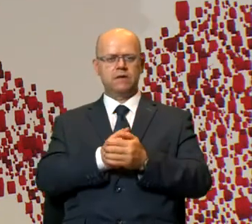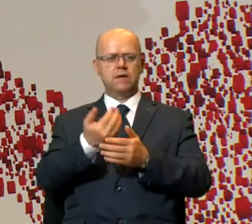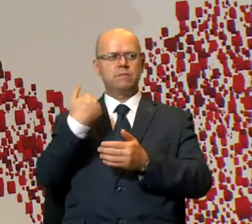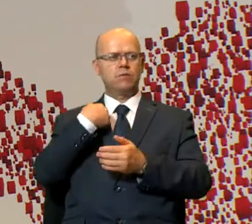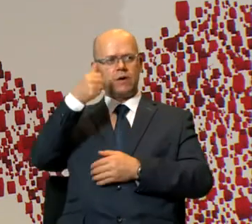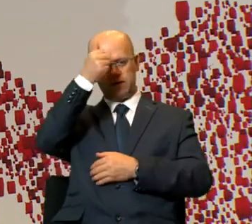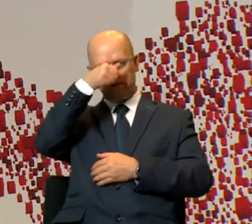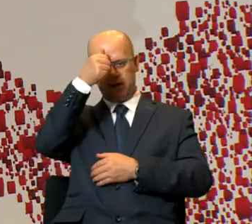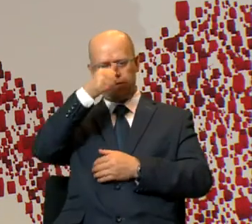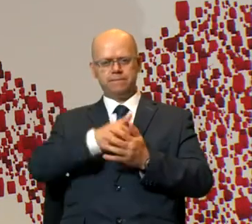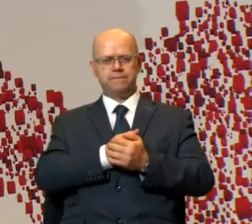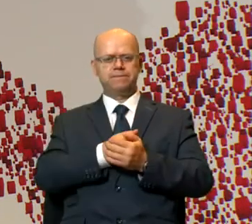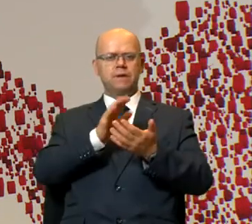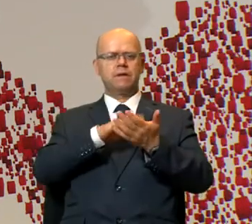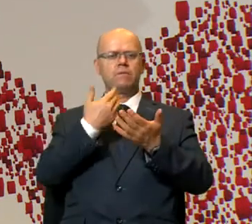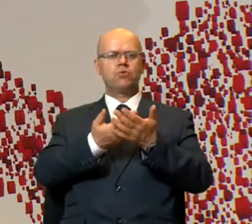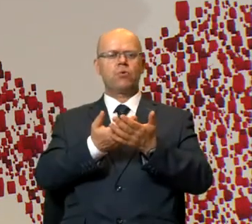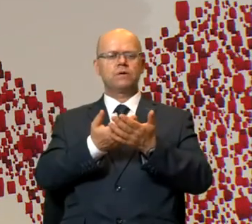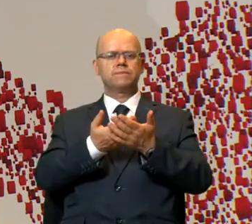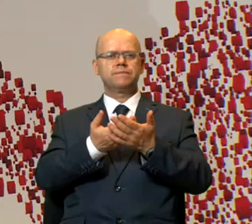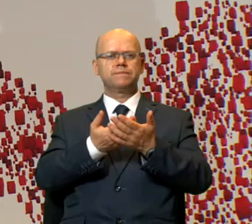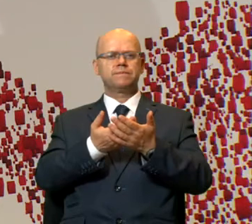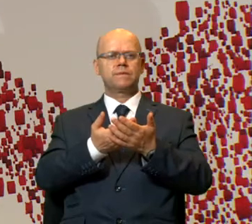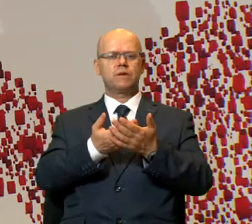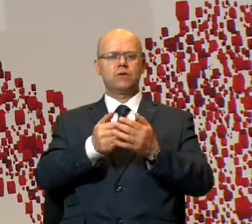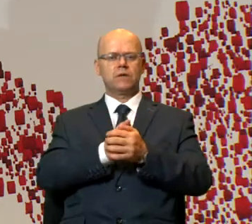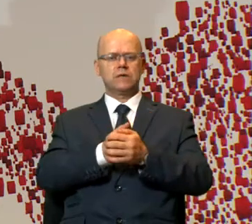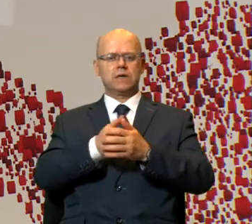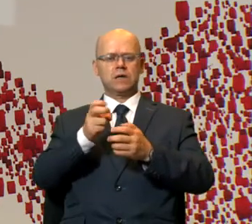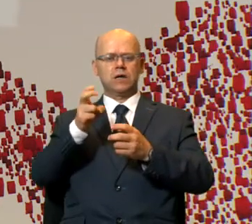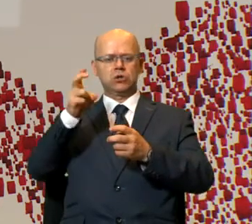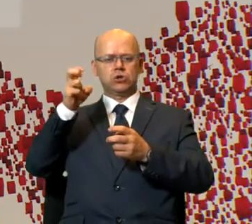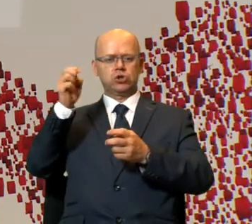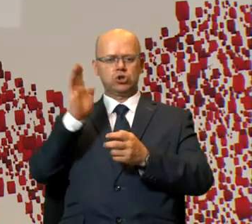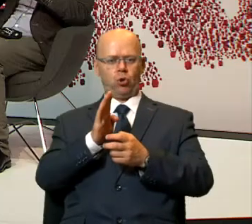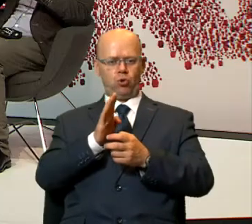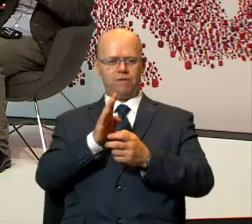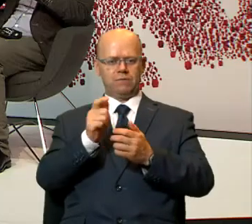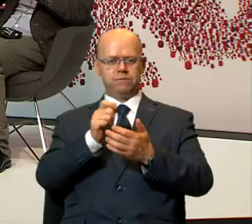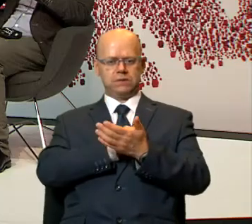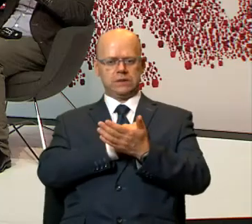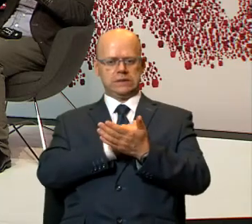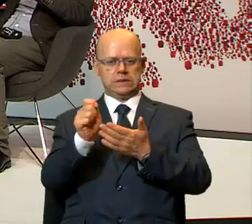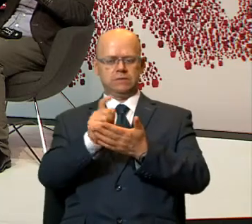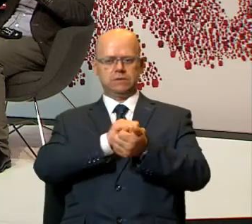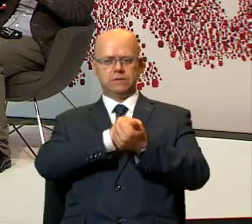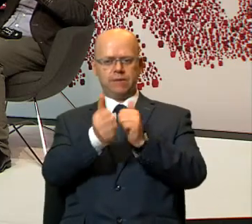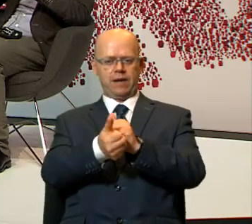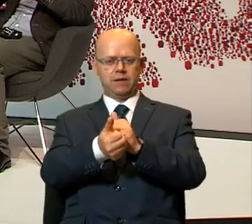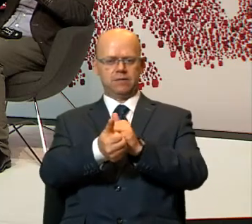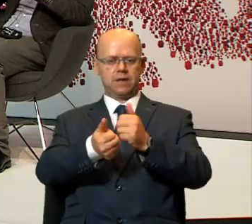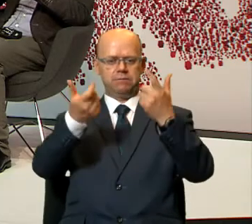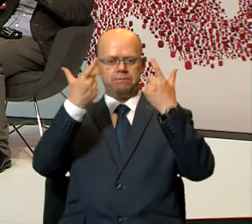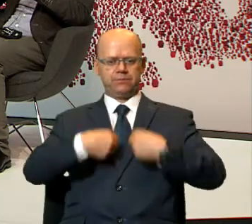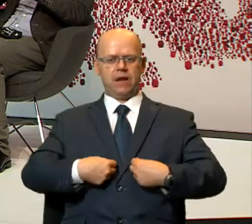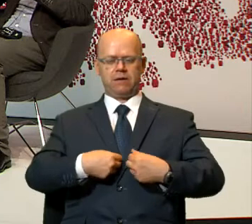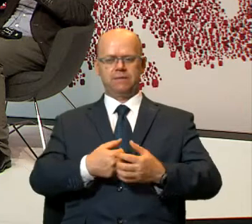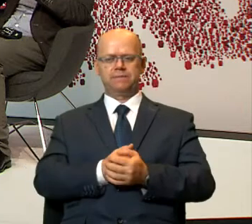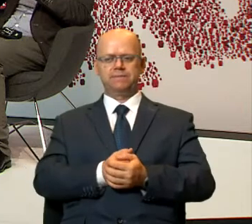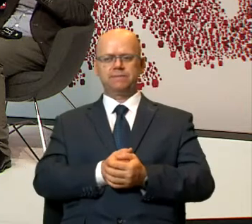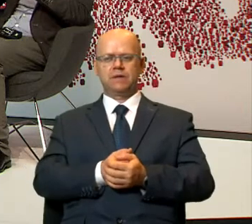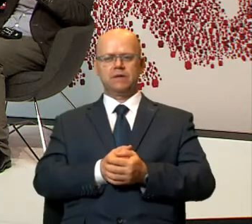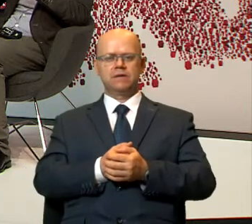została między innymi mianem terapii szokowej, także dlatego, że jej